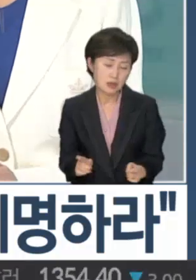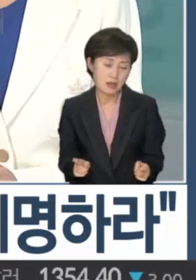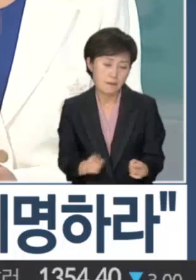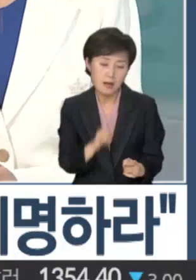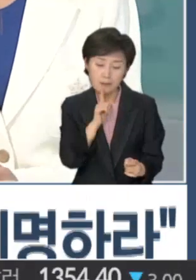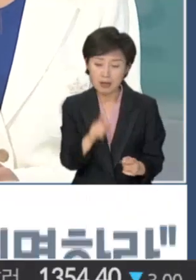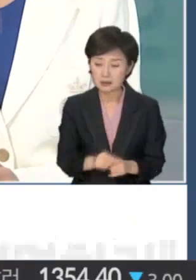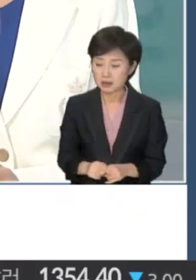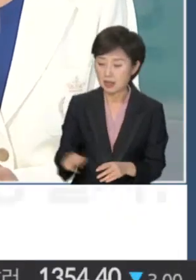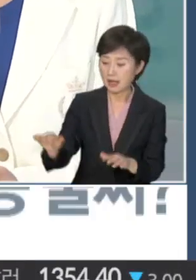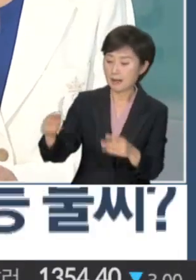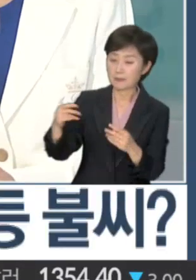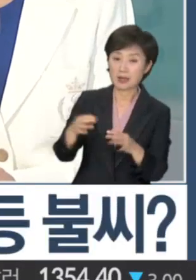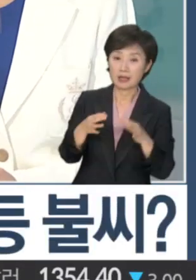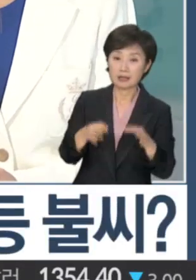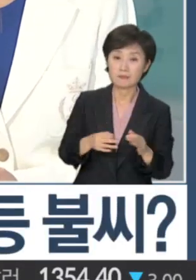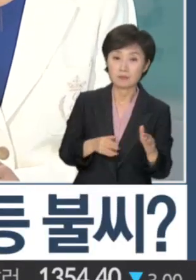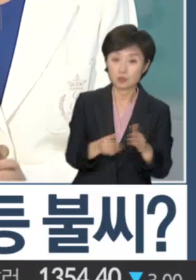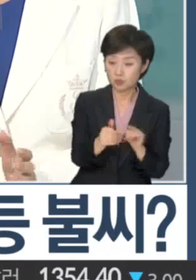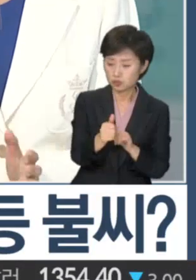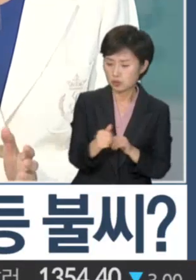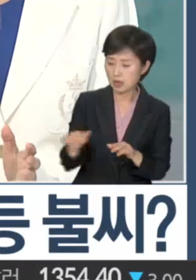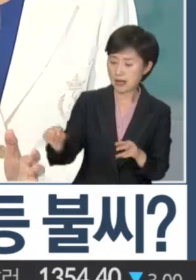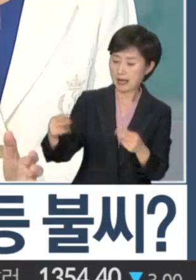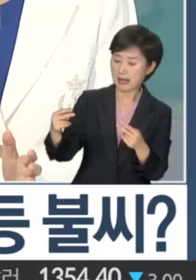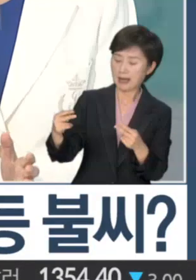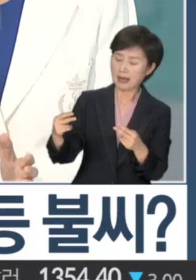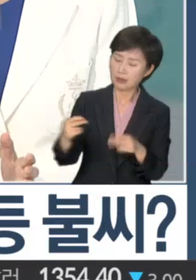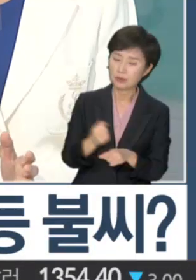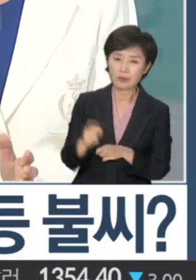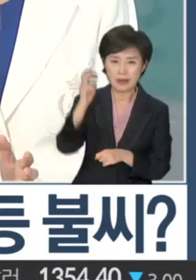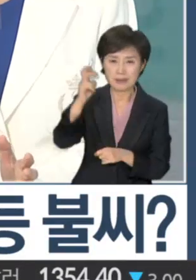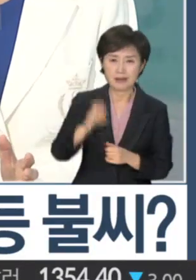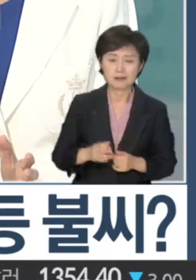지사도 당황스러웠을 거라고 생각을 합니다.